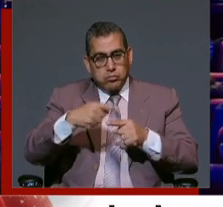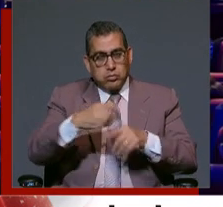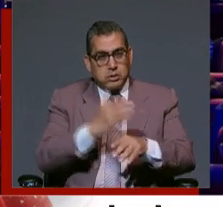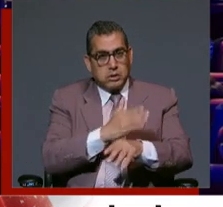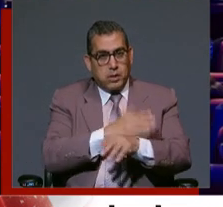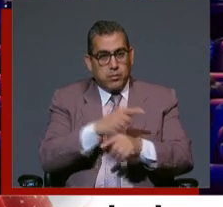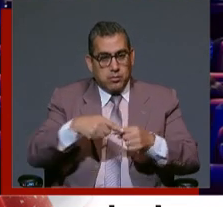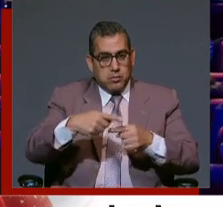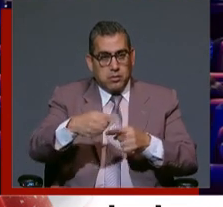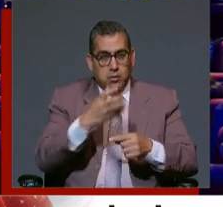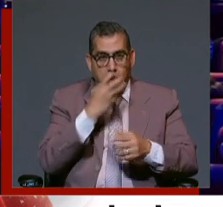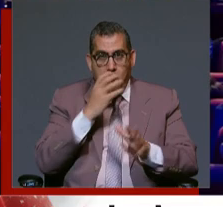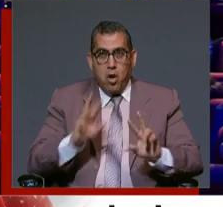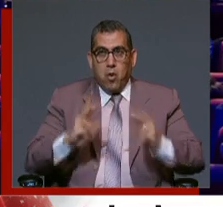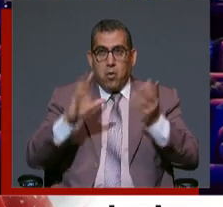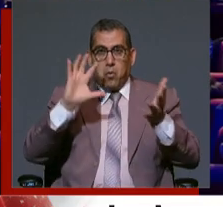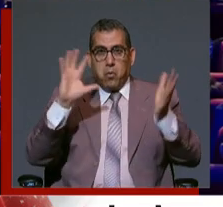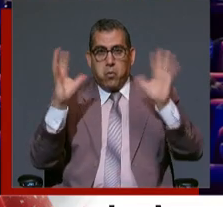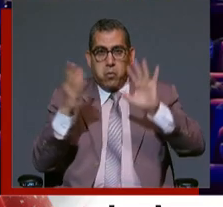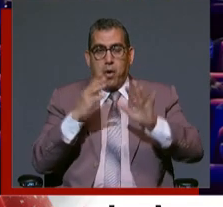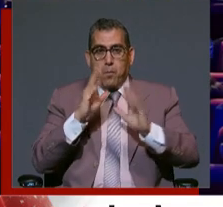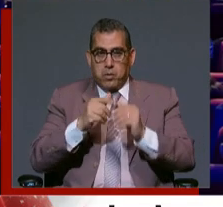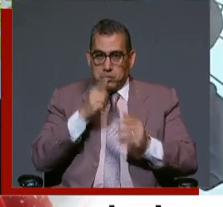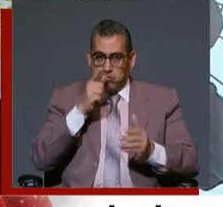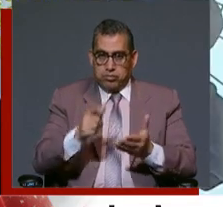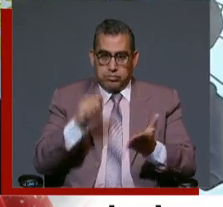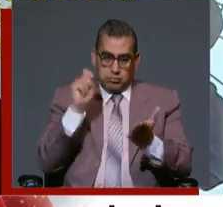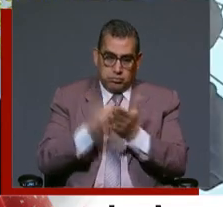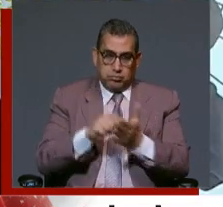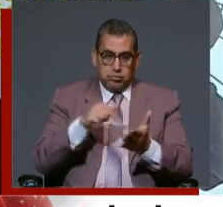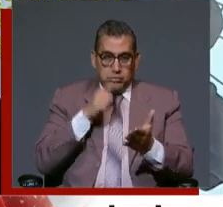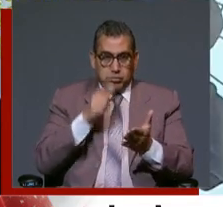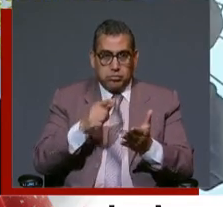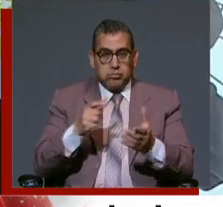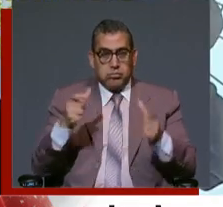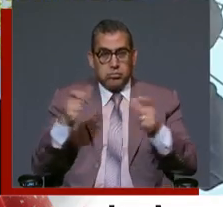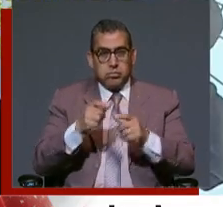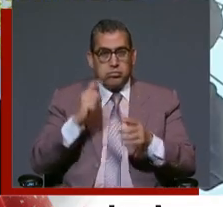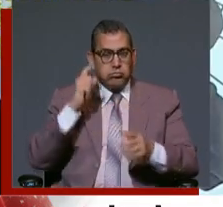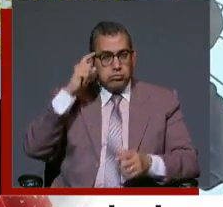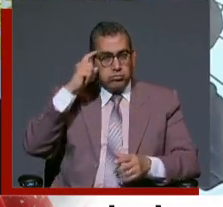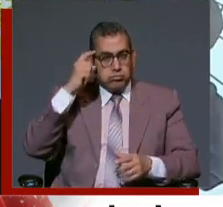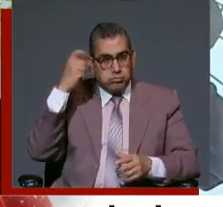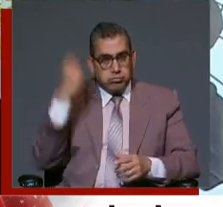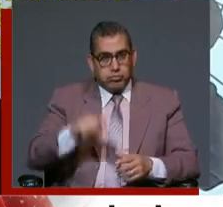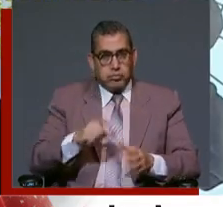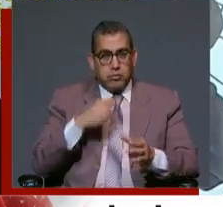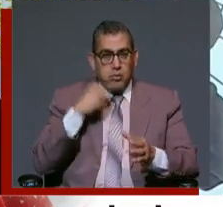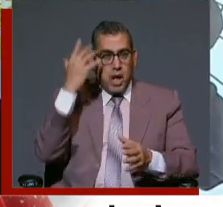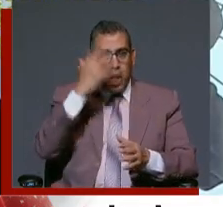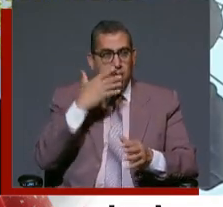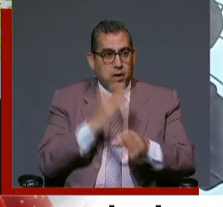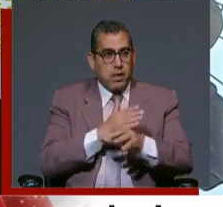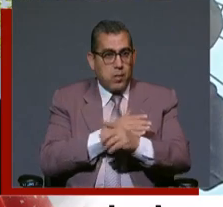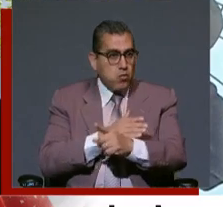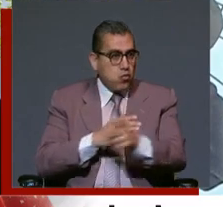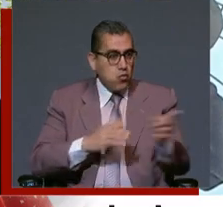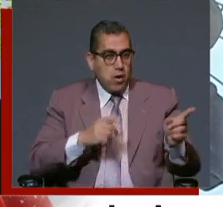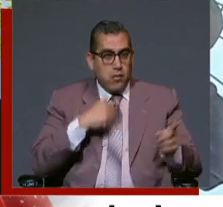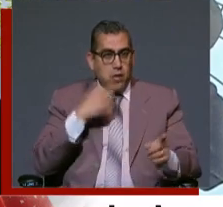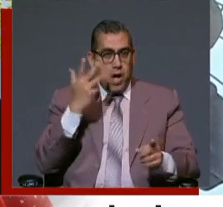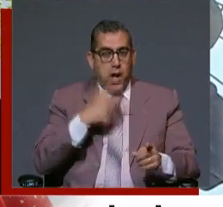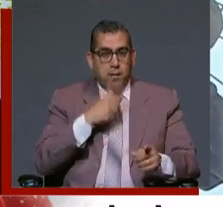المنبثقة عن التغيرات المناخية. تعاني البلدان الأفريقية التي تمثل 0.5% فقط